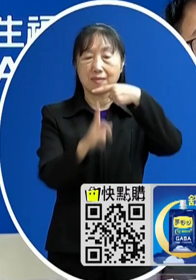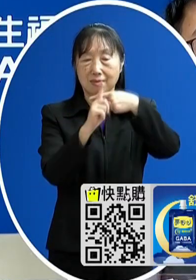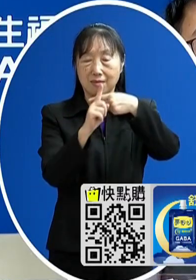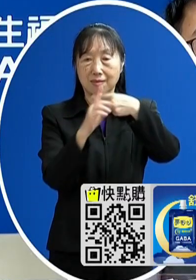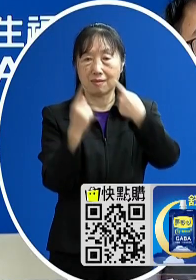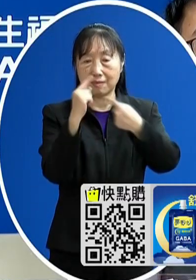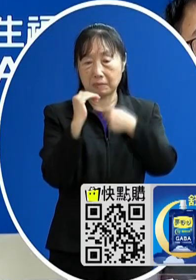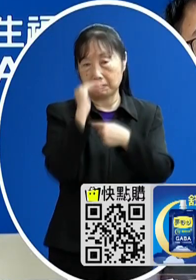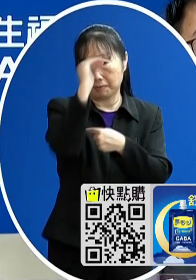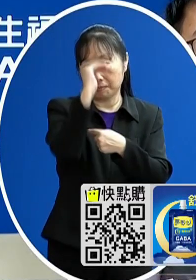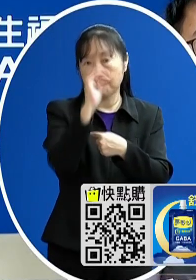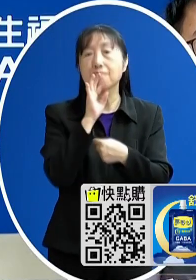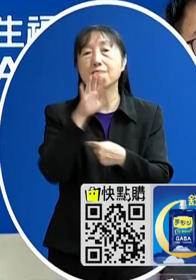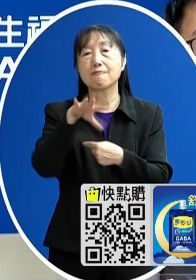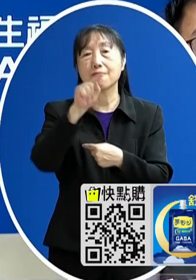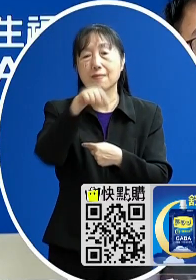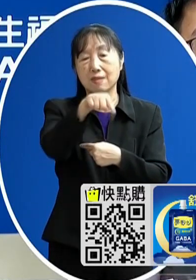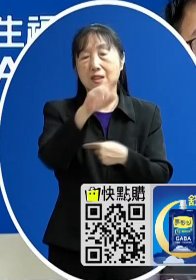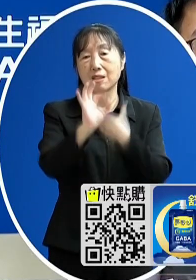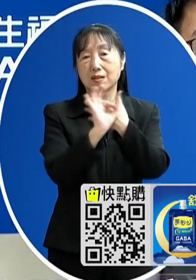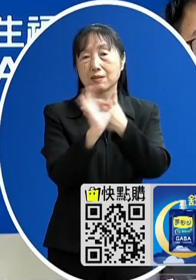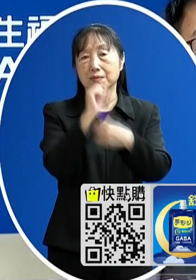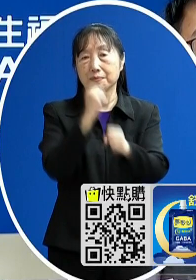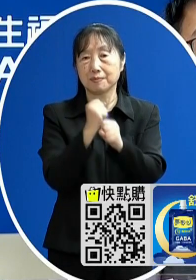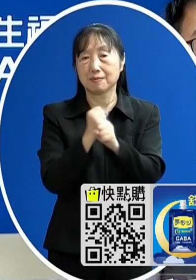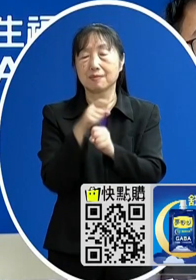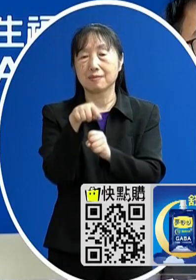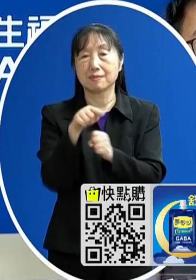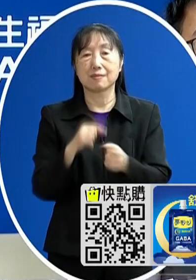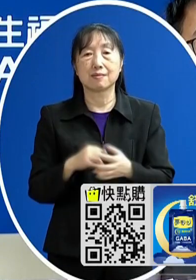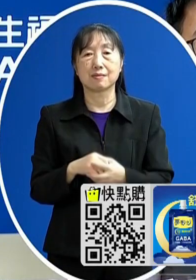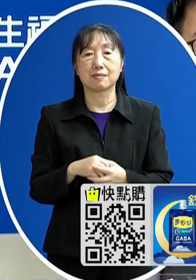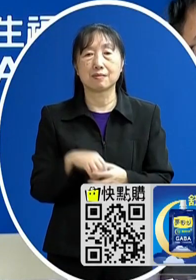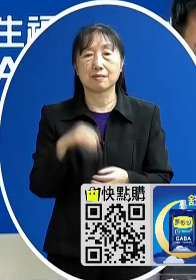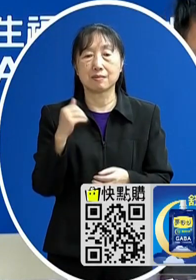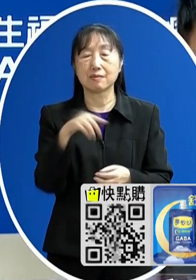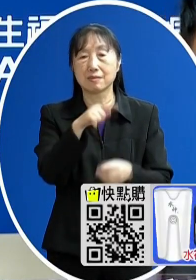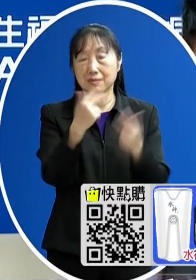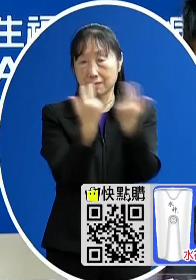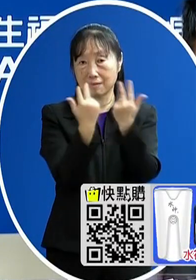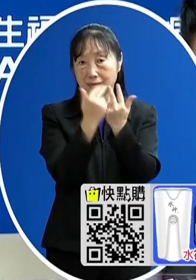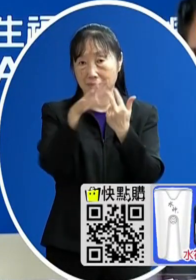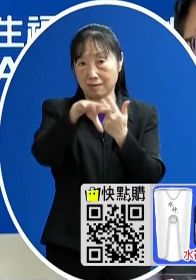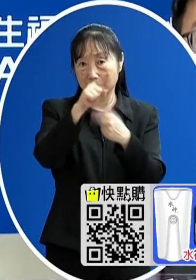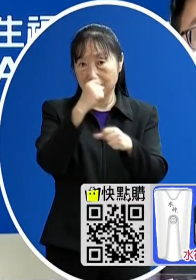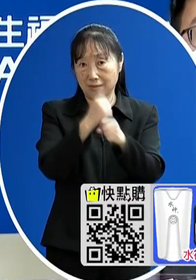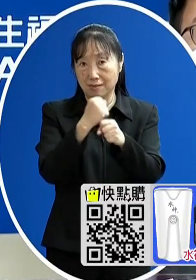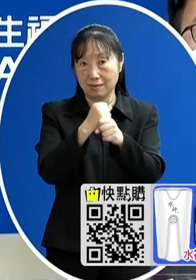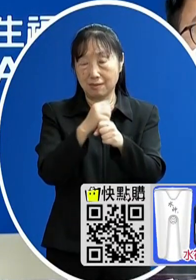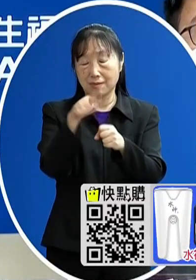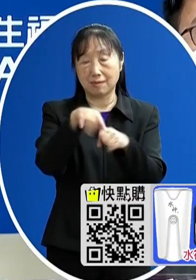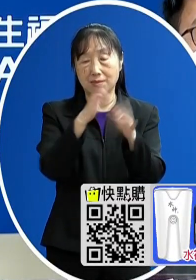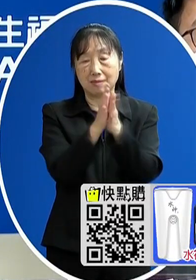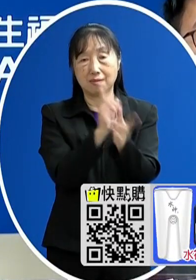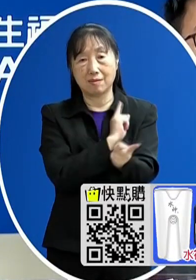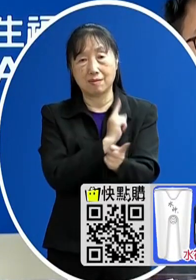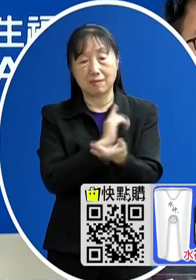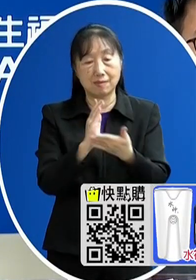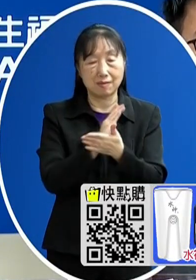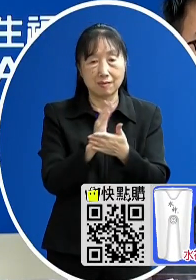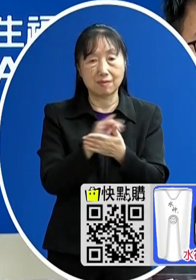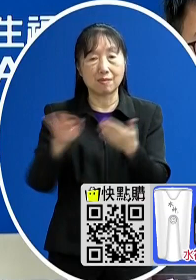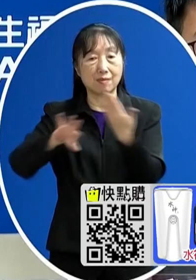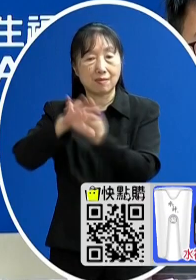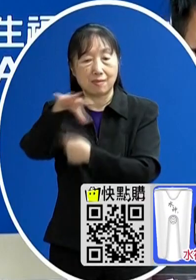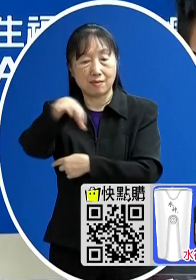测率特别高的，那就来新北市先做。可是大家想看，如果新北市那时候先做，我们不做全盘的考虑，那其他外